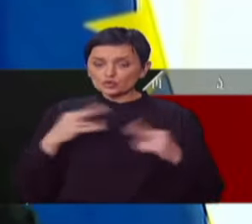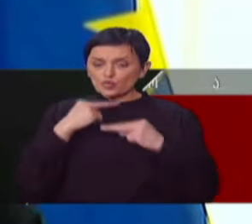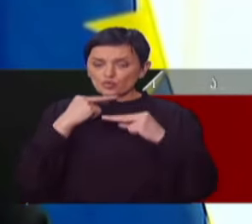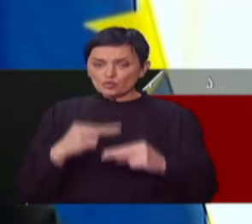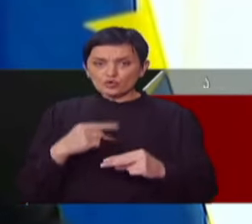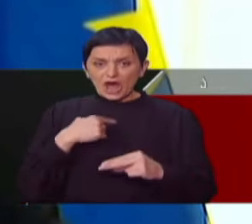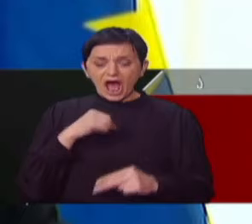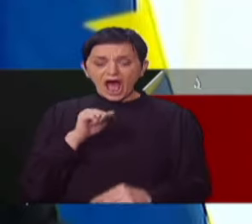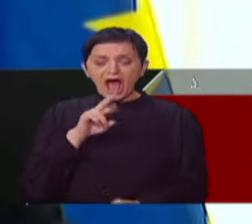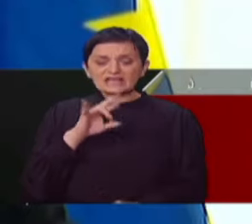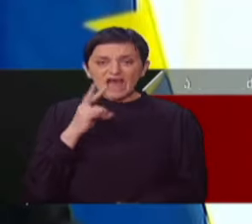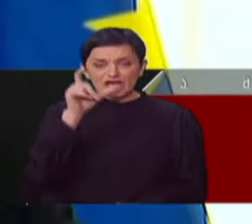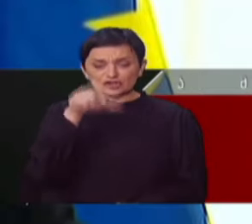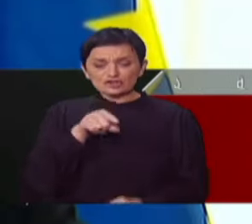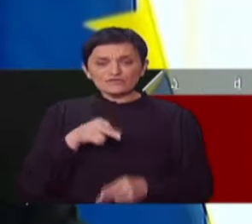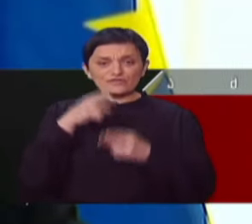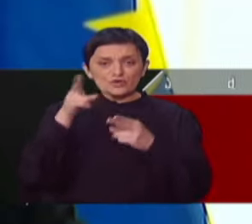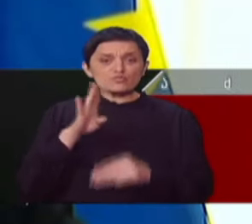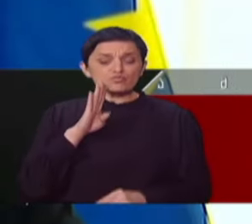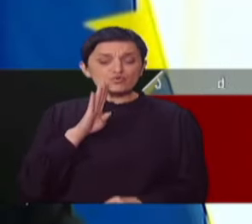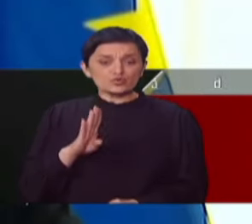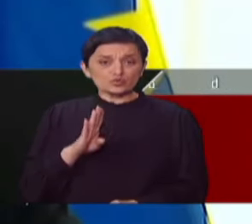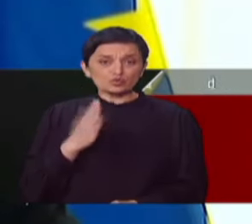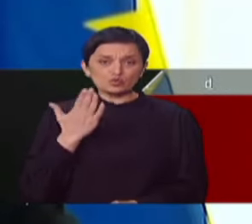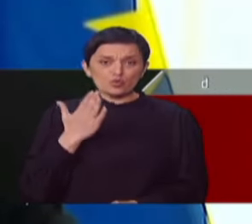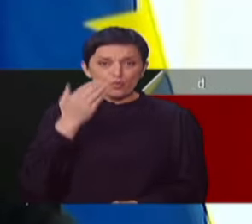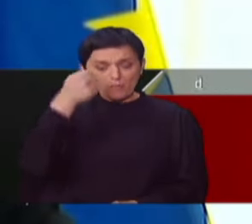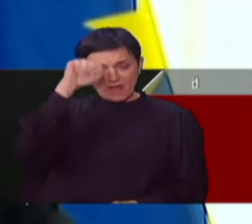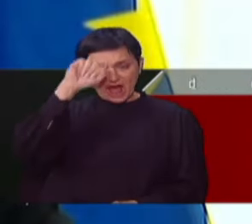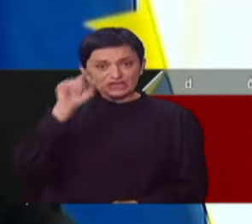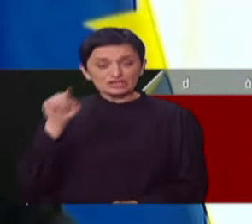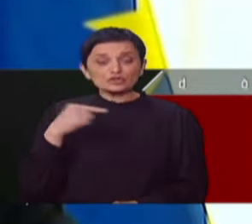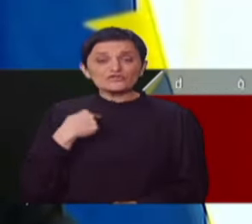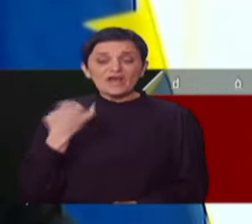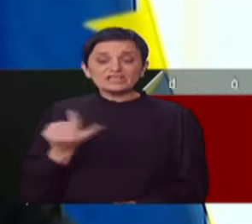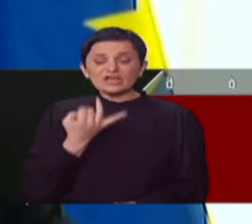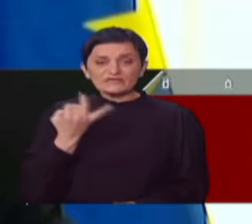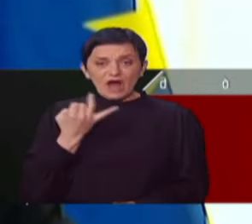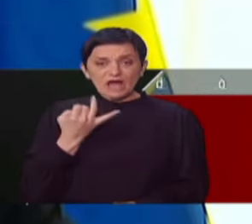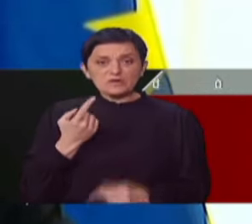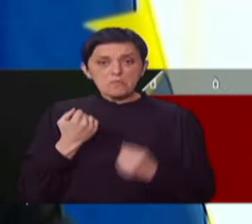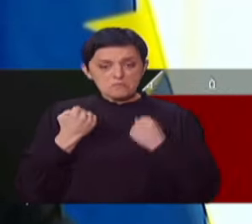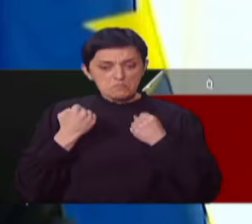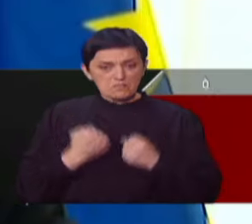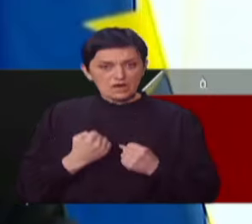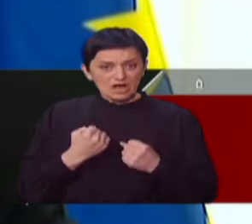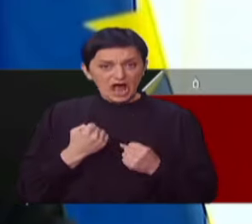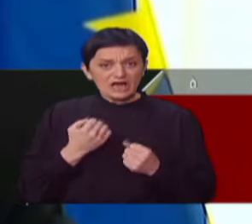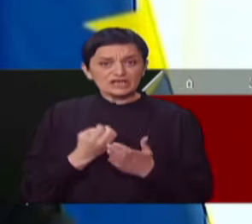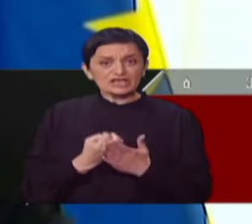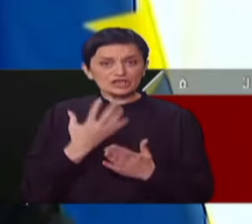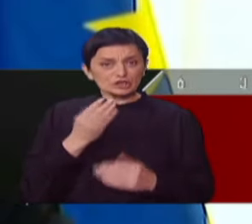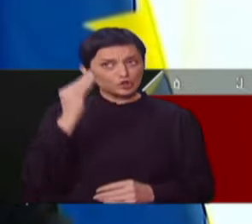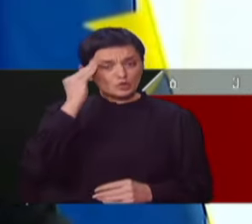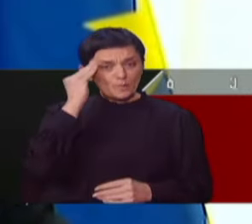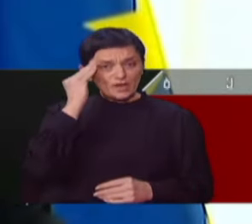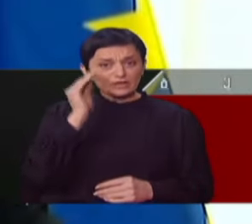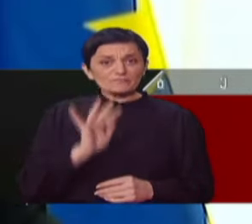что я надеюсь, визит с Брюсселшитовым Пелинши. Что им гуа интересепс, нам дена демокрария. Перебулеби сахма,